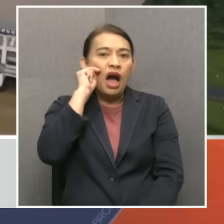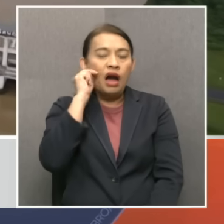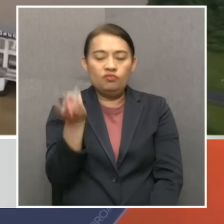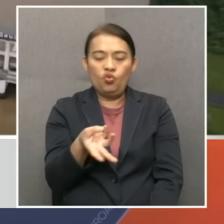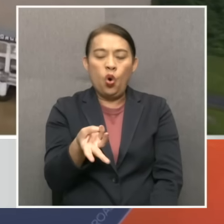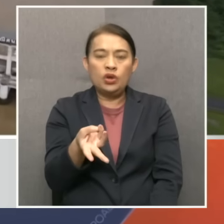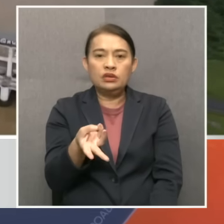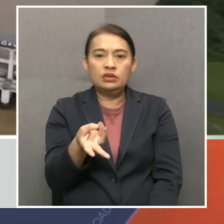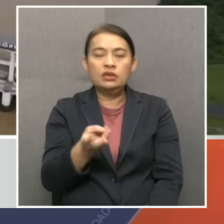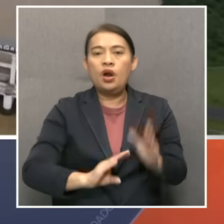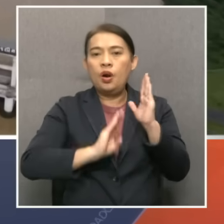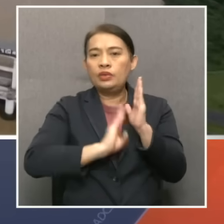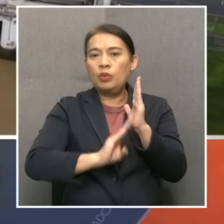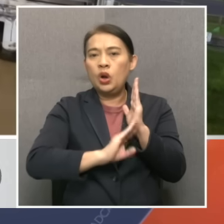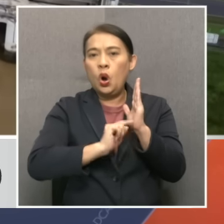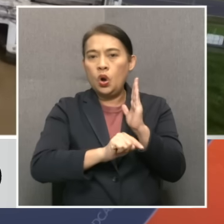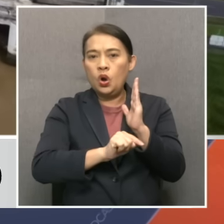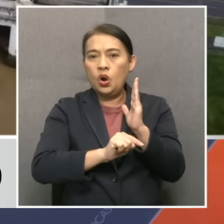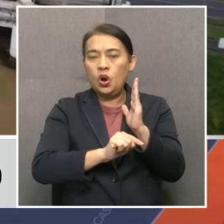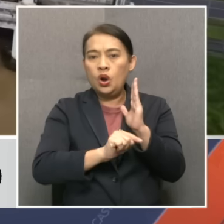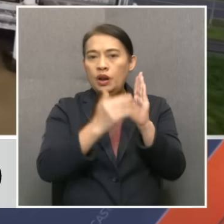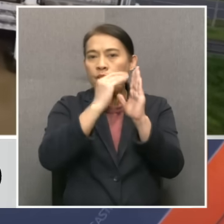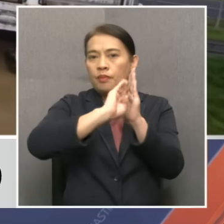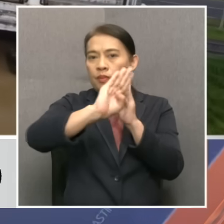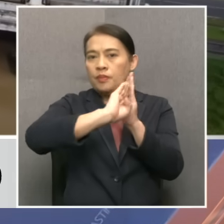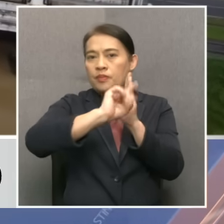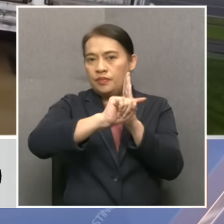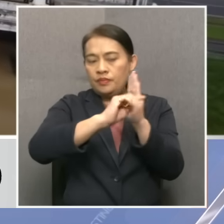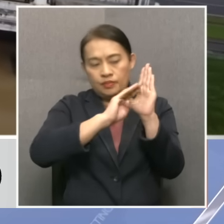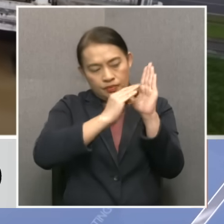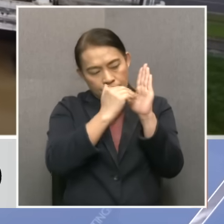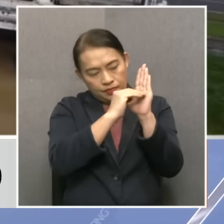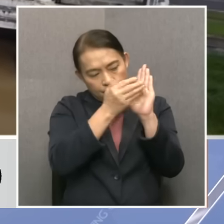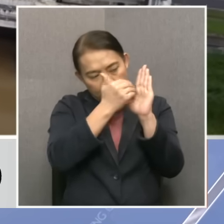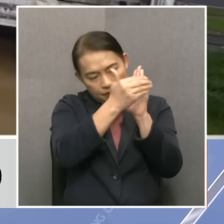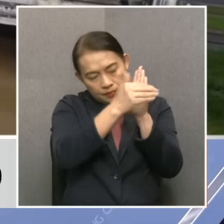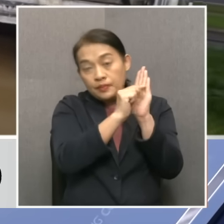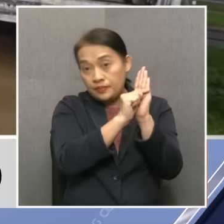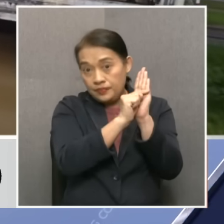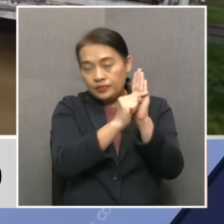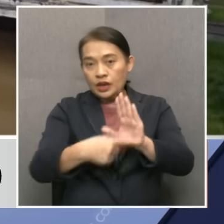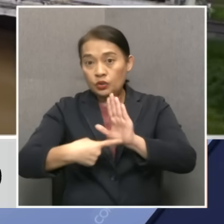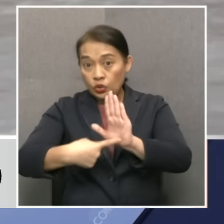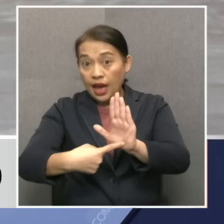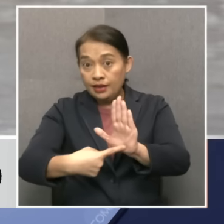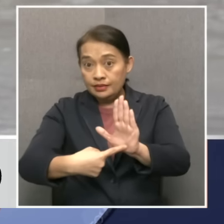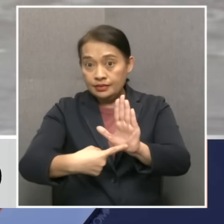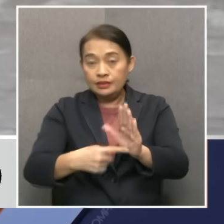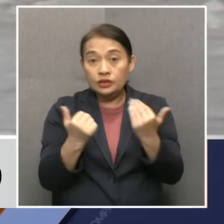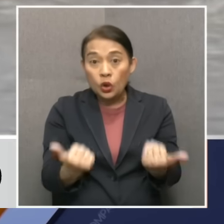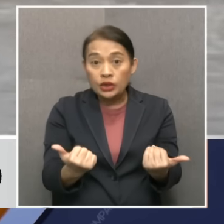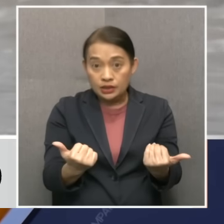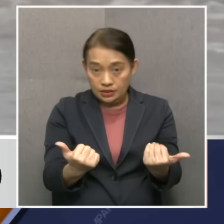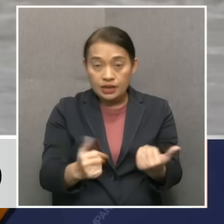คตะวันออกนะครับแล้วก็ภาคตะวันออกเฉียงเหนือตอนกลางนะครับเช่นผมยกตัวอย่างว่าขณะนี้เองน้ำต้น